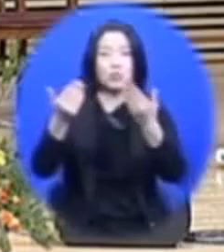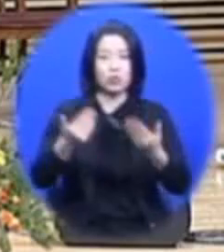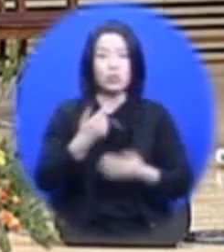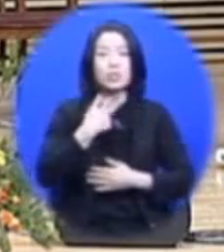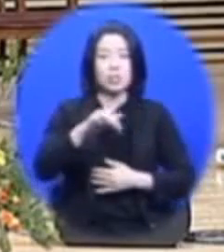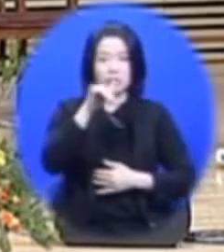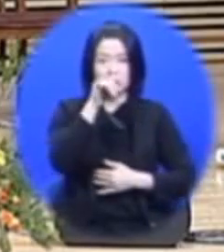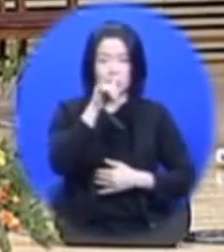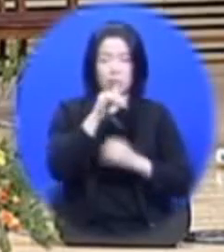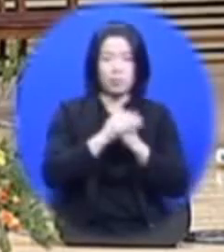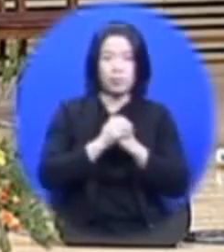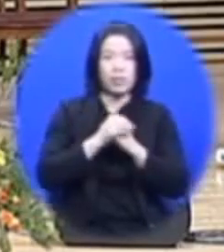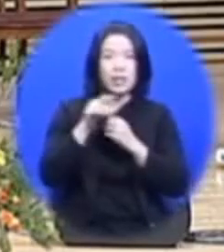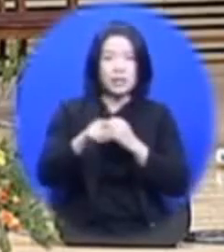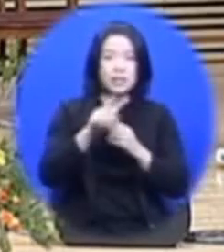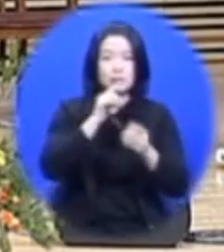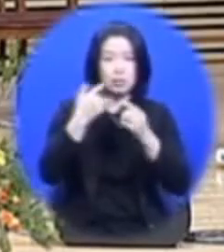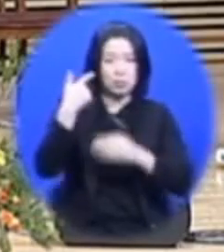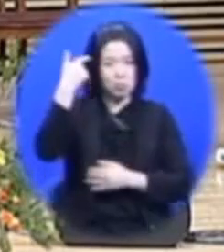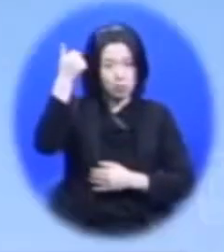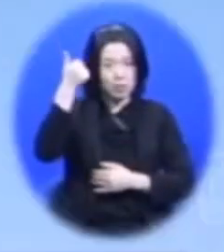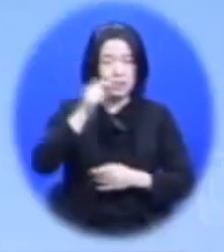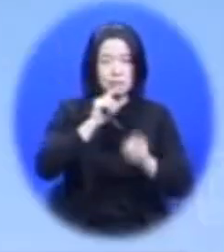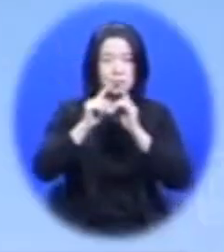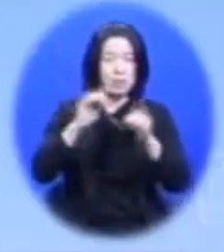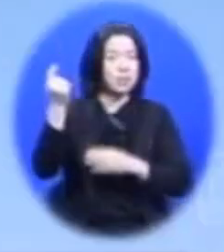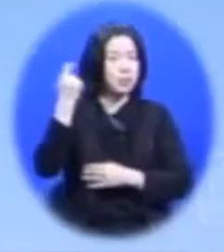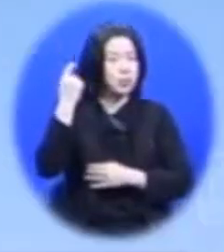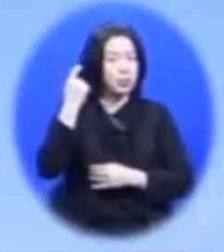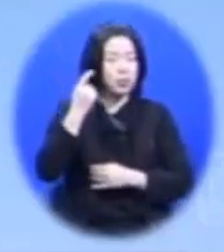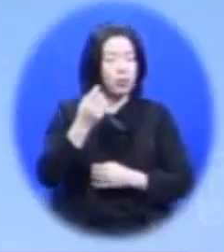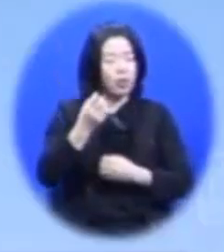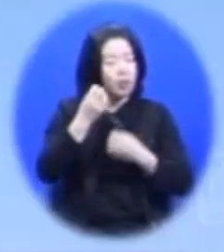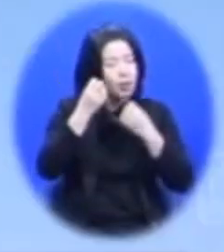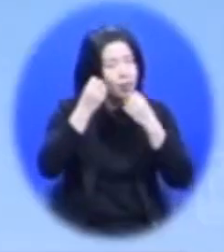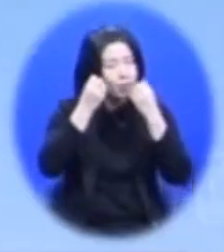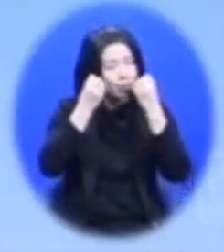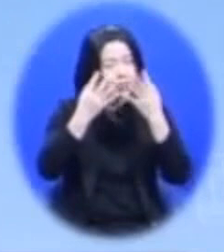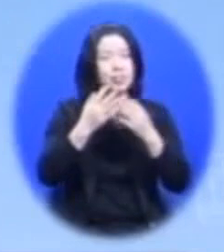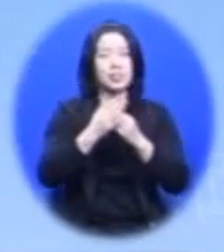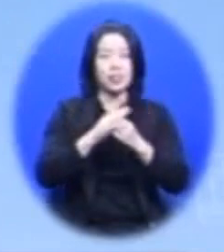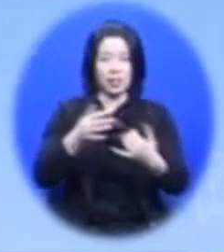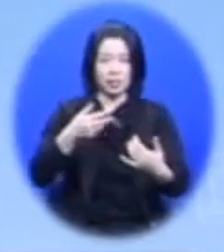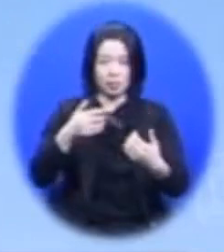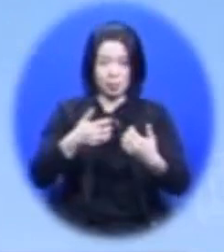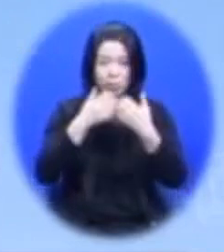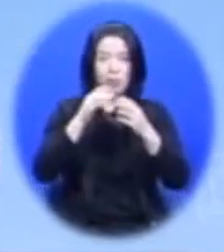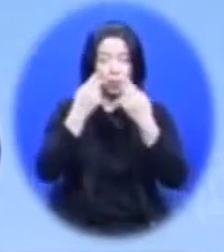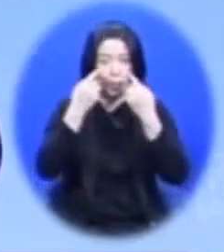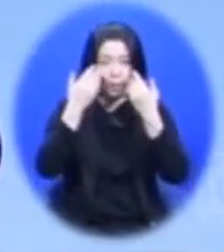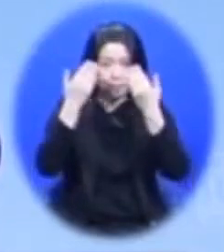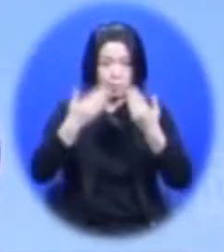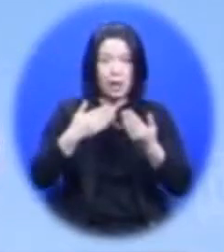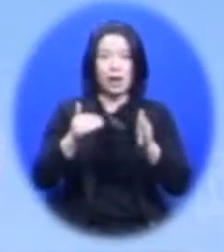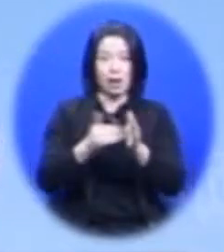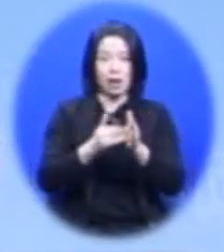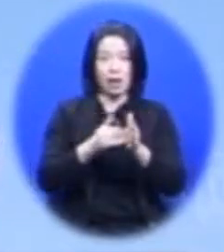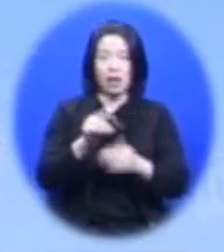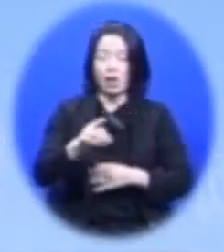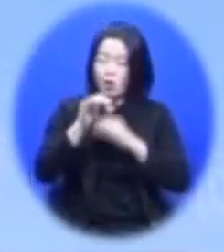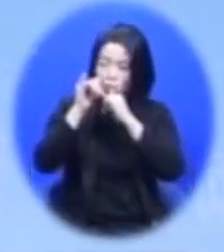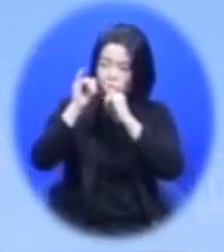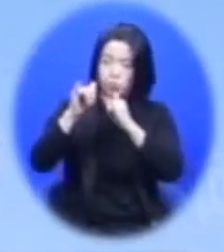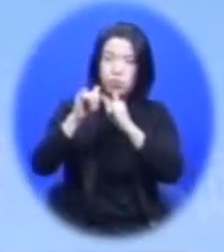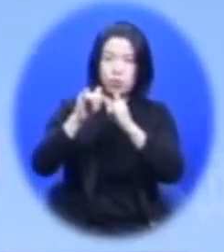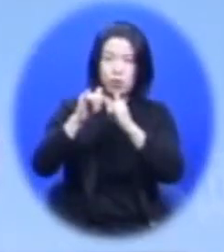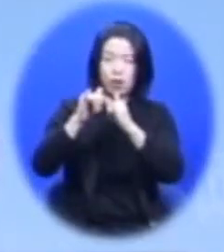하시더군요. 그 목사님 말씀을 듣고 신선한 도전을 받았습니다. 그게 훌륭한 전도겠다는